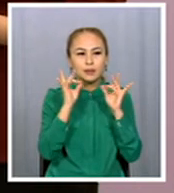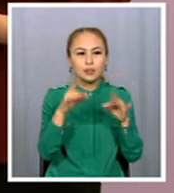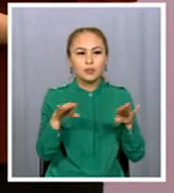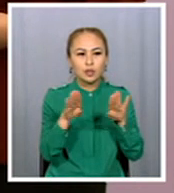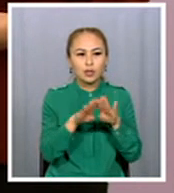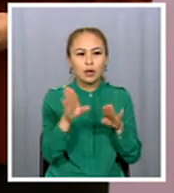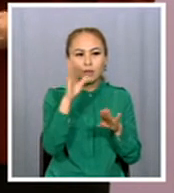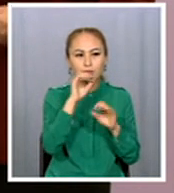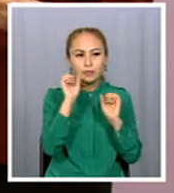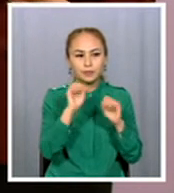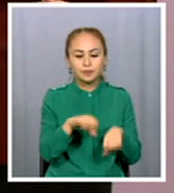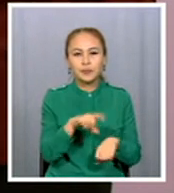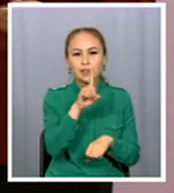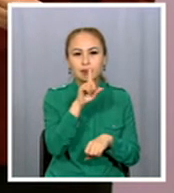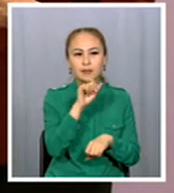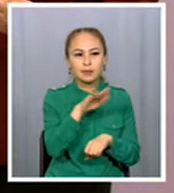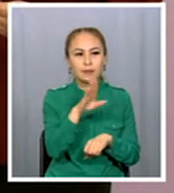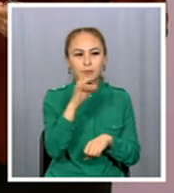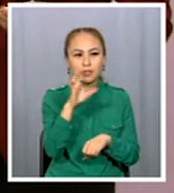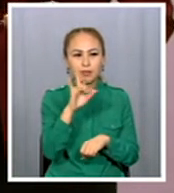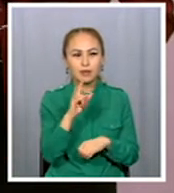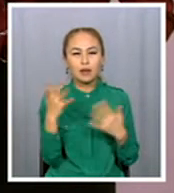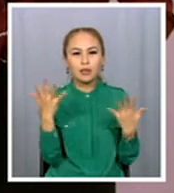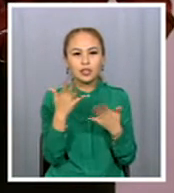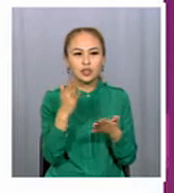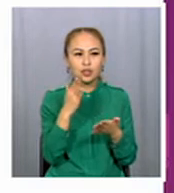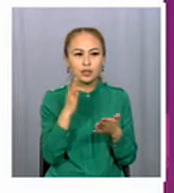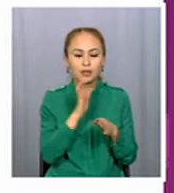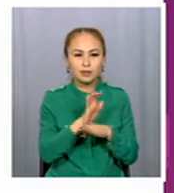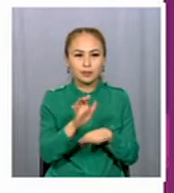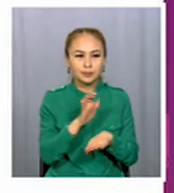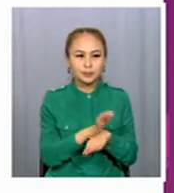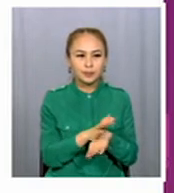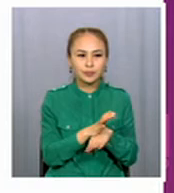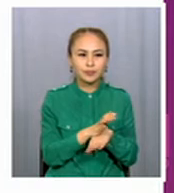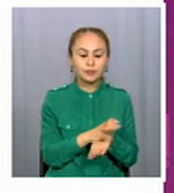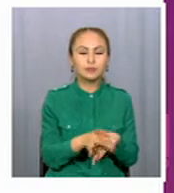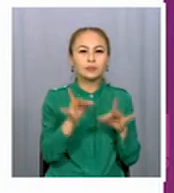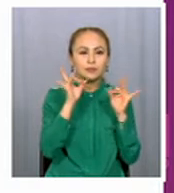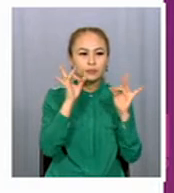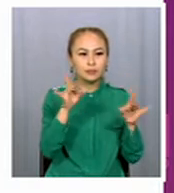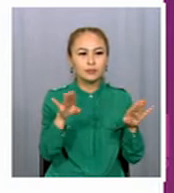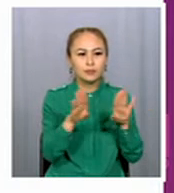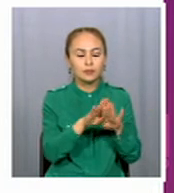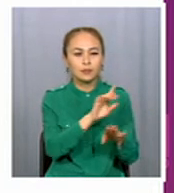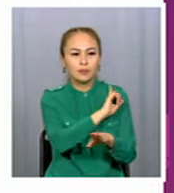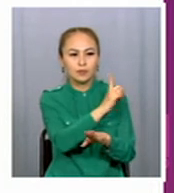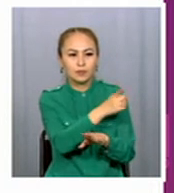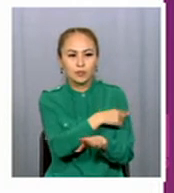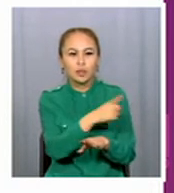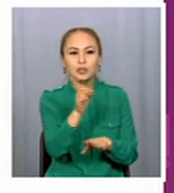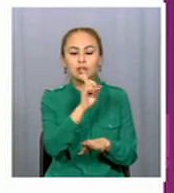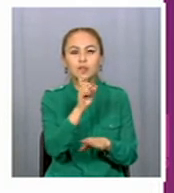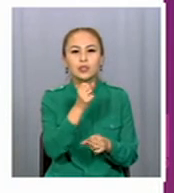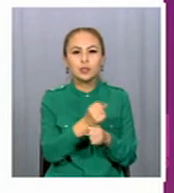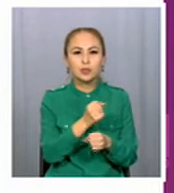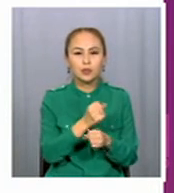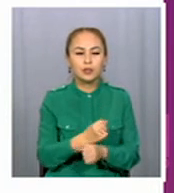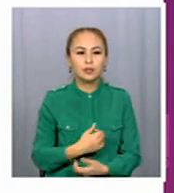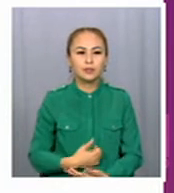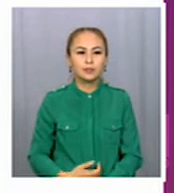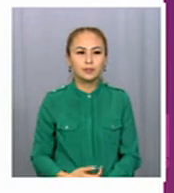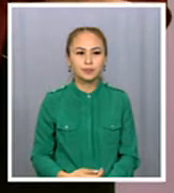заттар дыбыс шығара алады? Зат дыбысты қалай шығарады? дыбысты қаттырақ шығару үшін не істеу